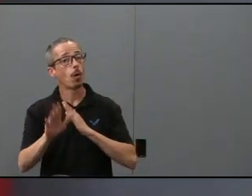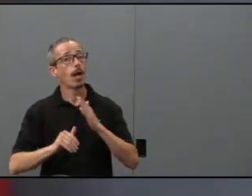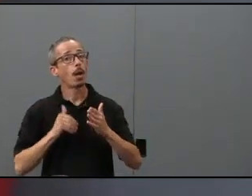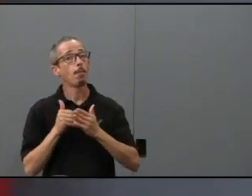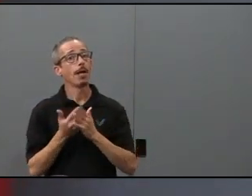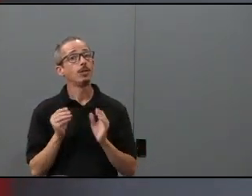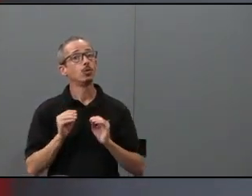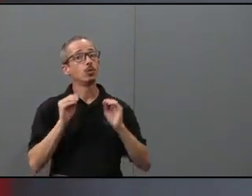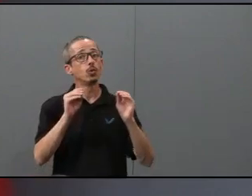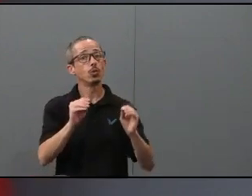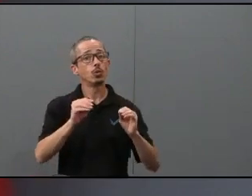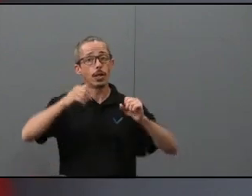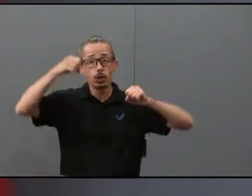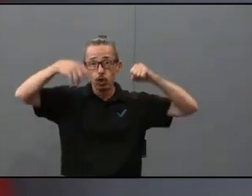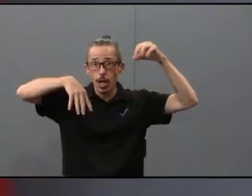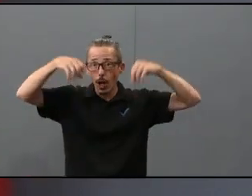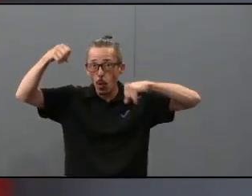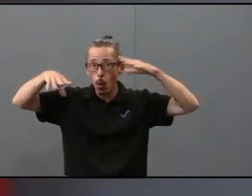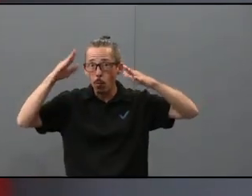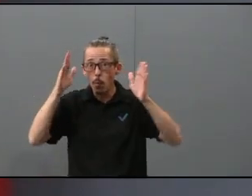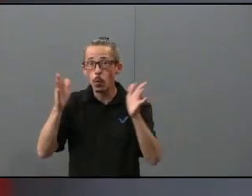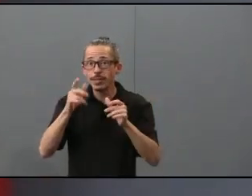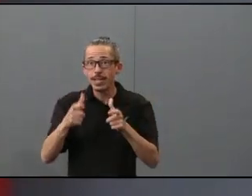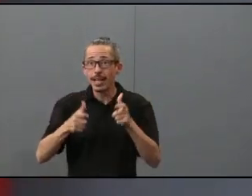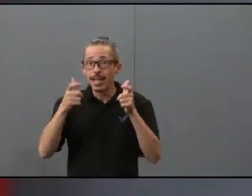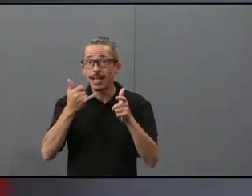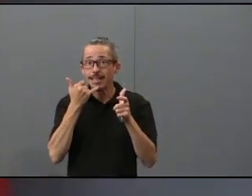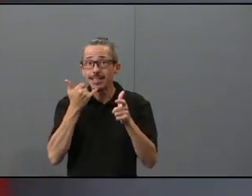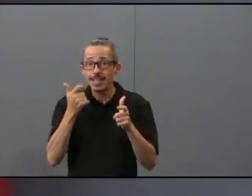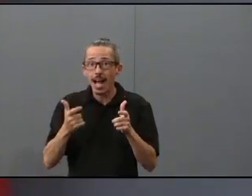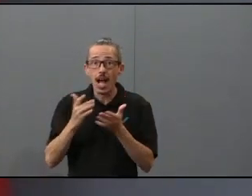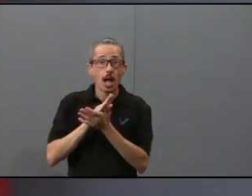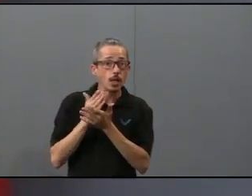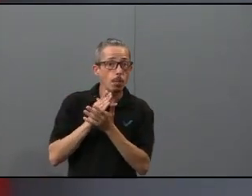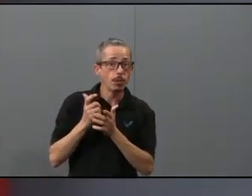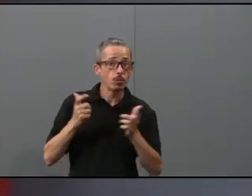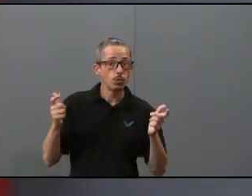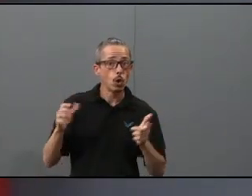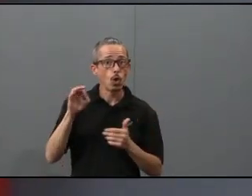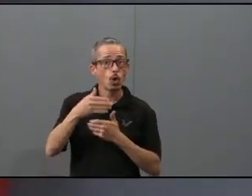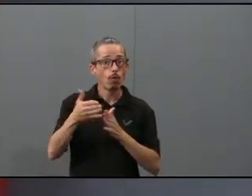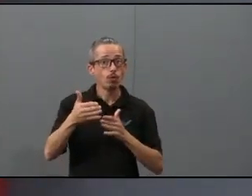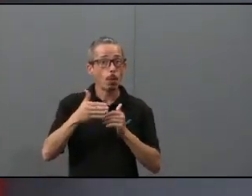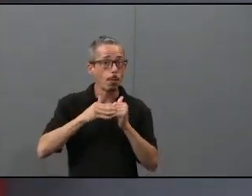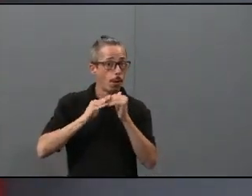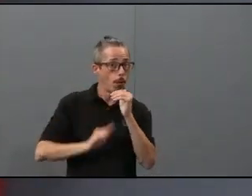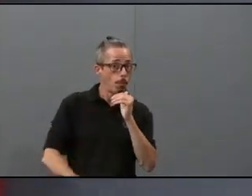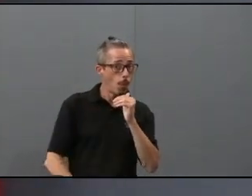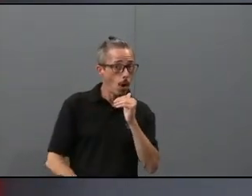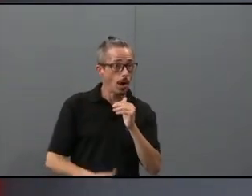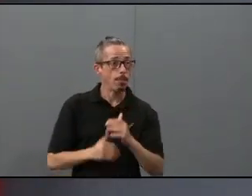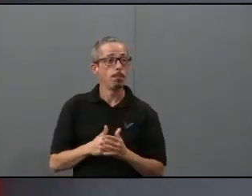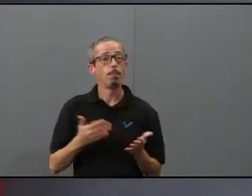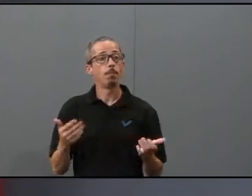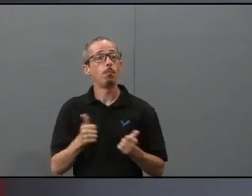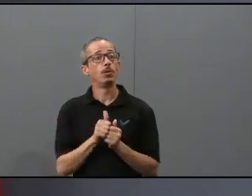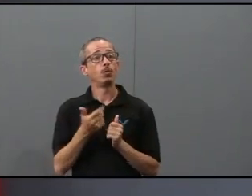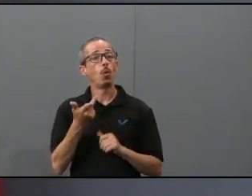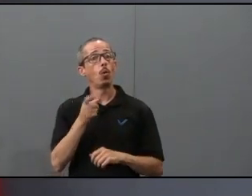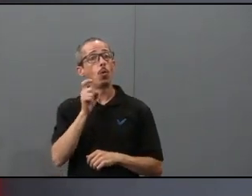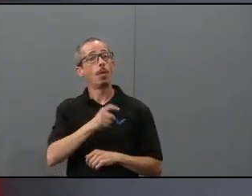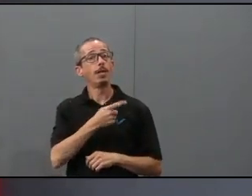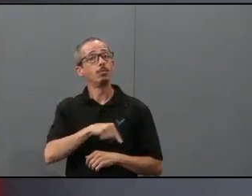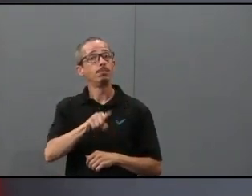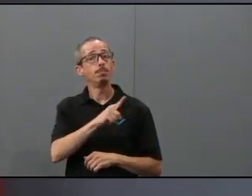l'installation de gitler pour les petites résidences intermédiaires de chambres et moins et modifier